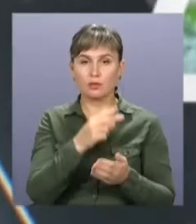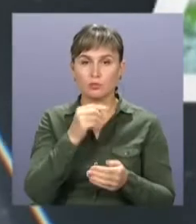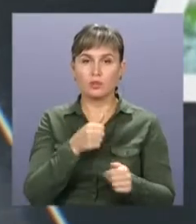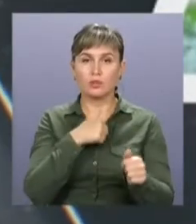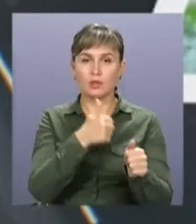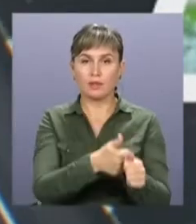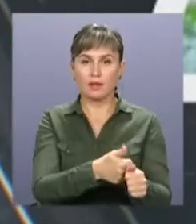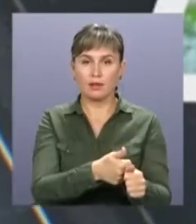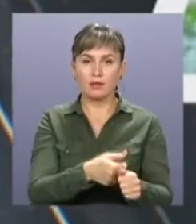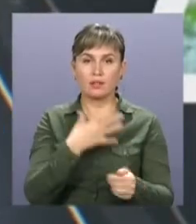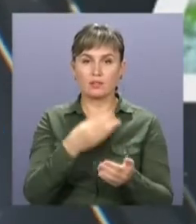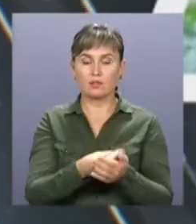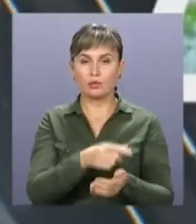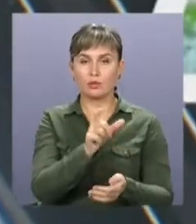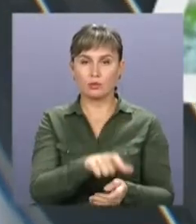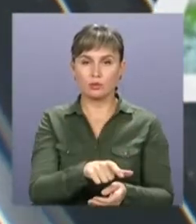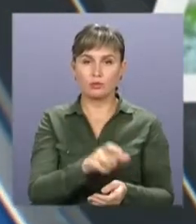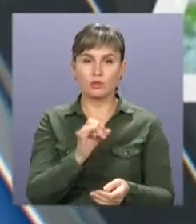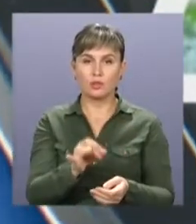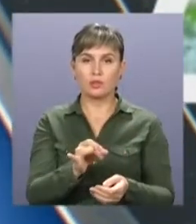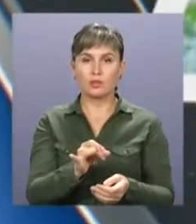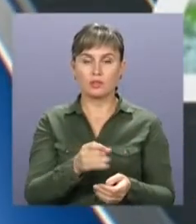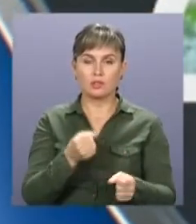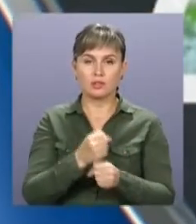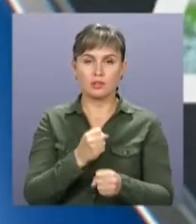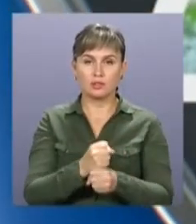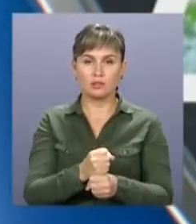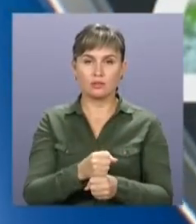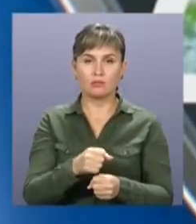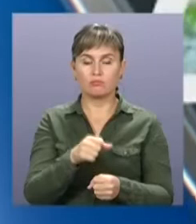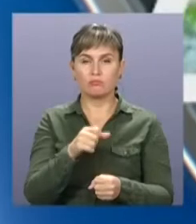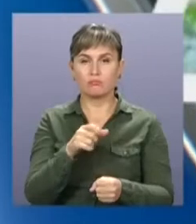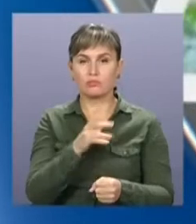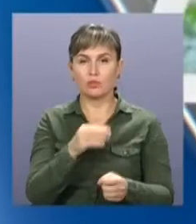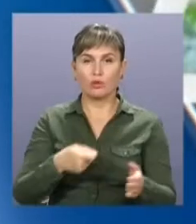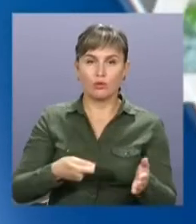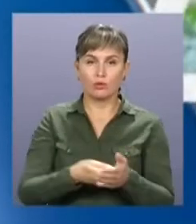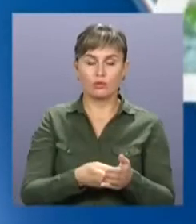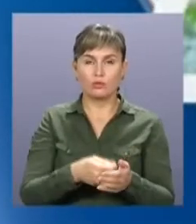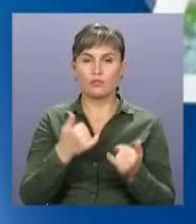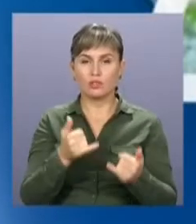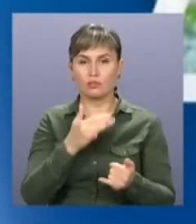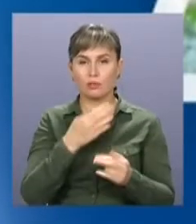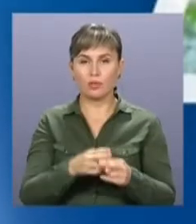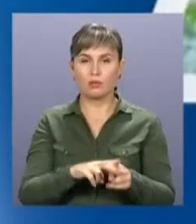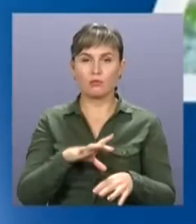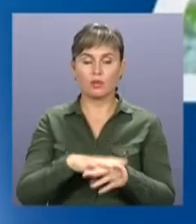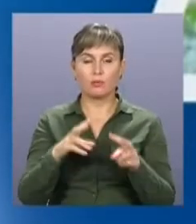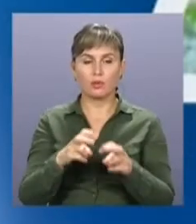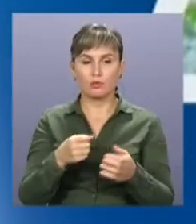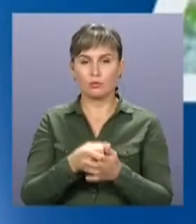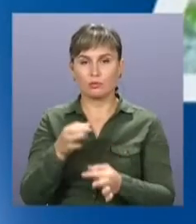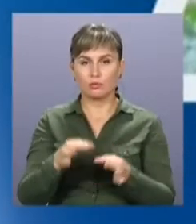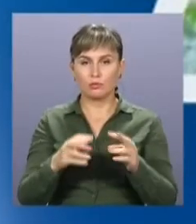догнал своего напарника и нанес удары монтировкой. В настоящее время по данному факту проводится